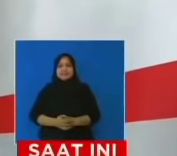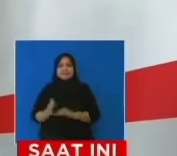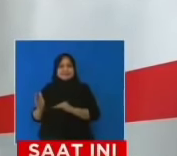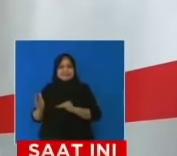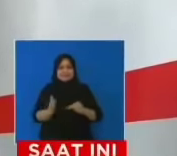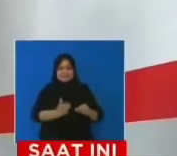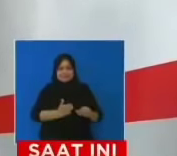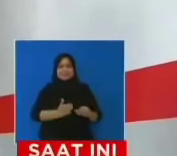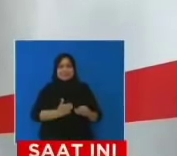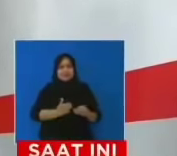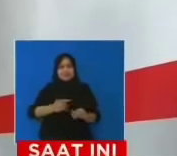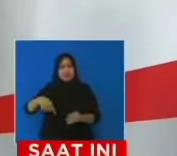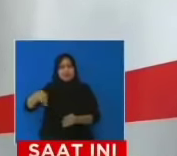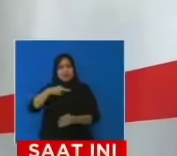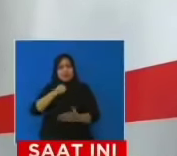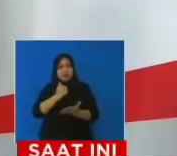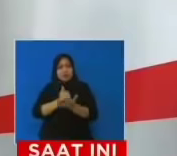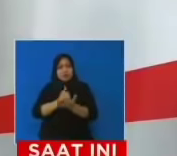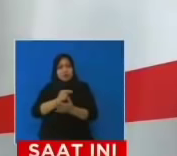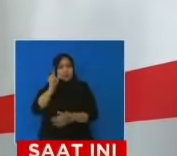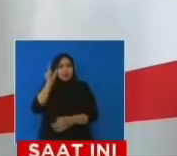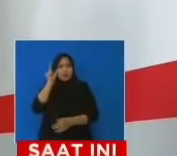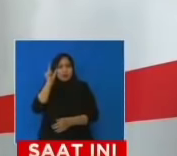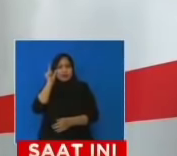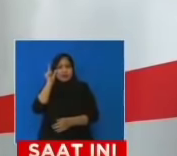kita harus mewaspadai betul